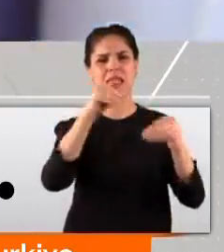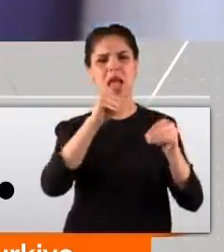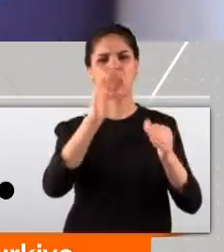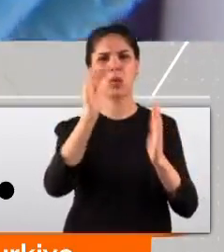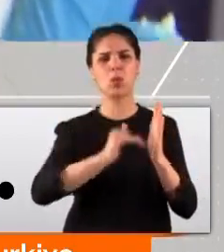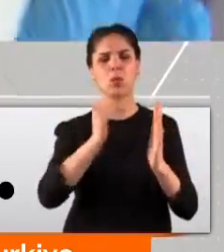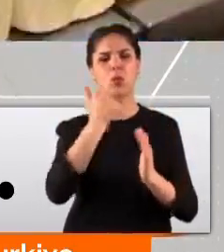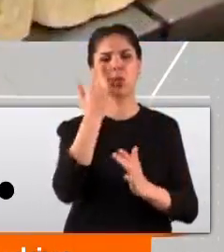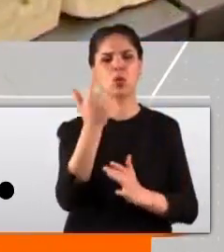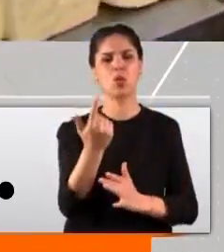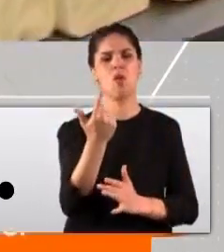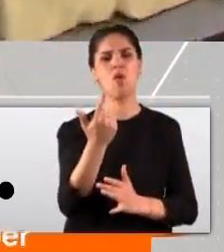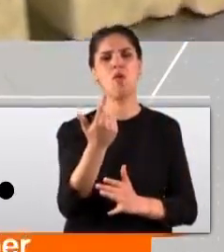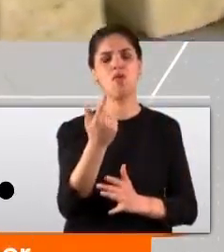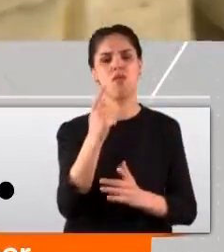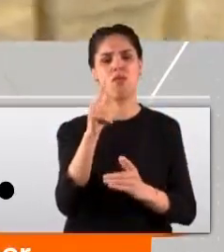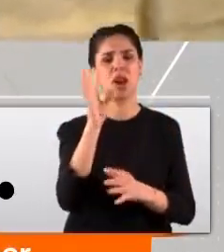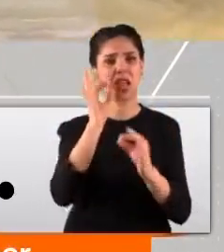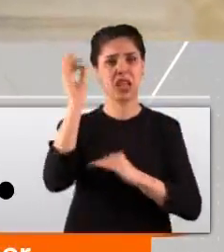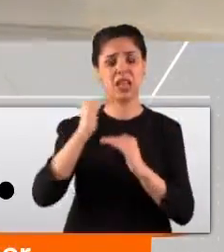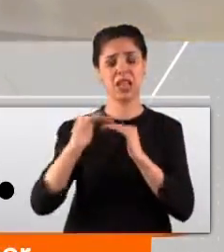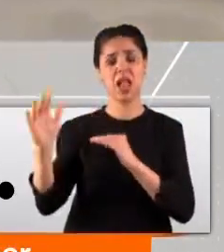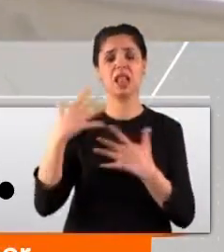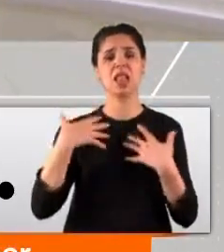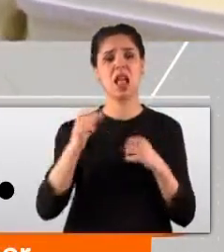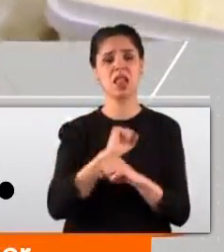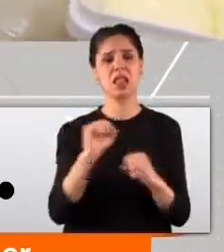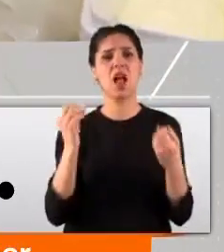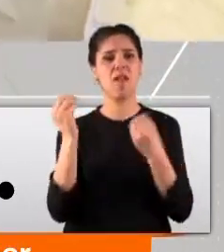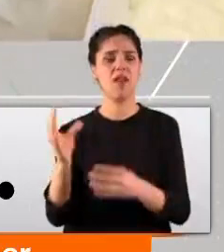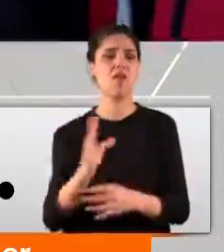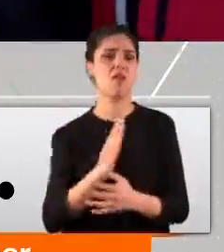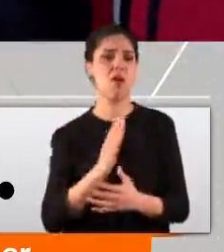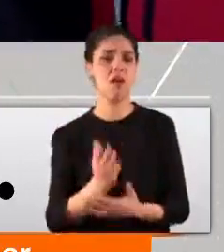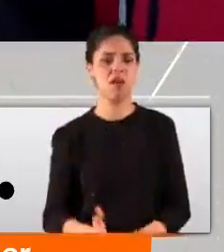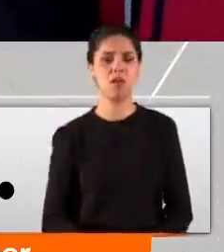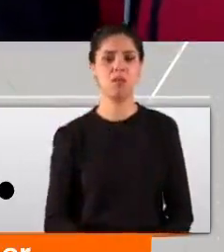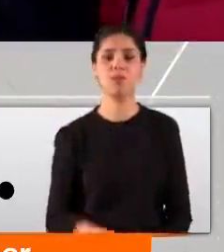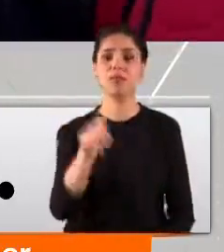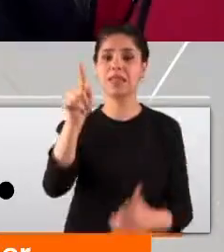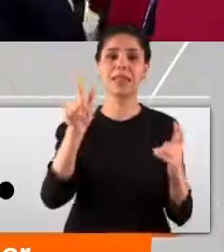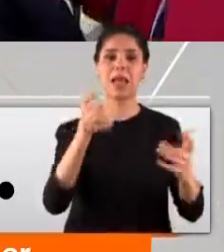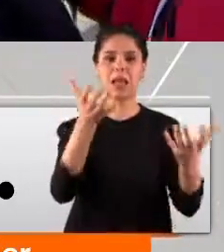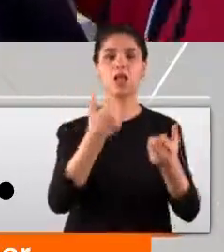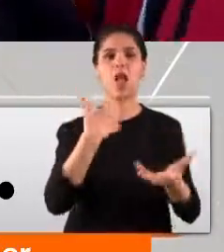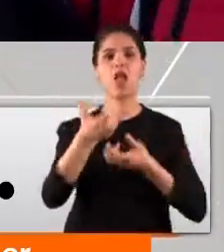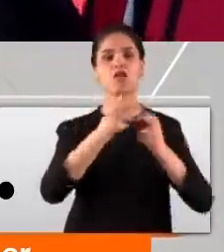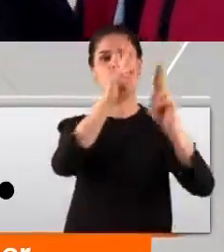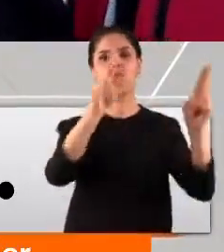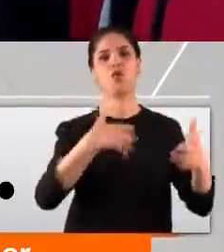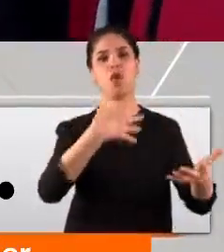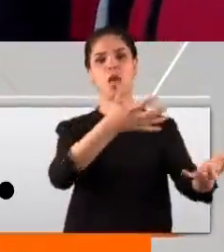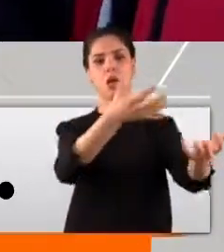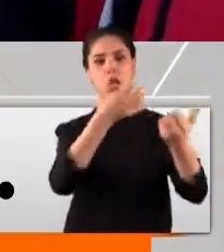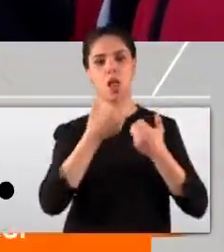ucuz fiyatına mal edip insanların sağlığıyla oynandığı bir ortamda olabiliyor. Siz nereden alıyorsunuz peynir? Biz marketlerden alıyoruz.